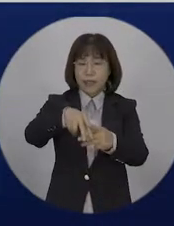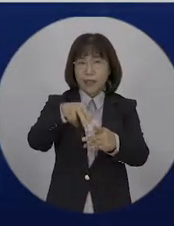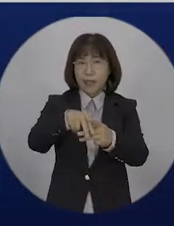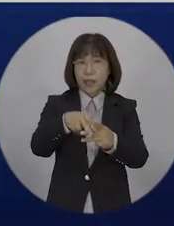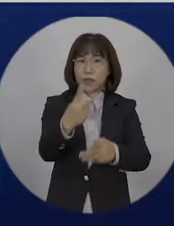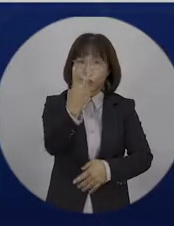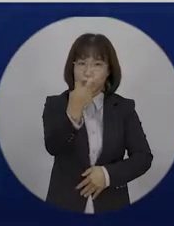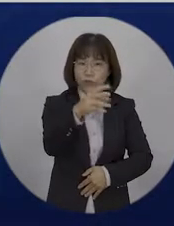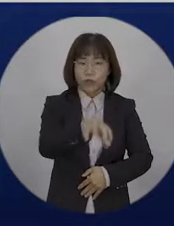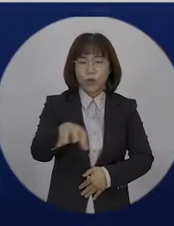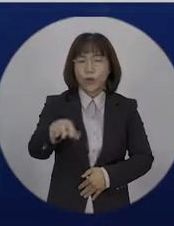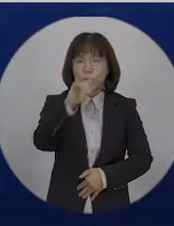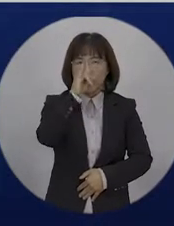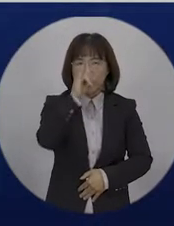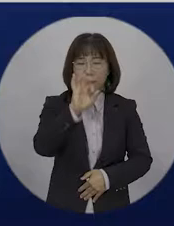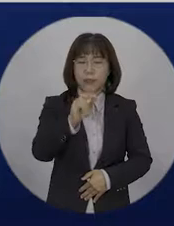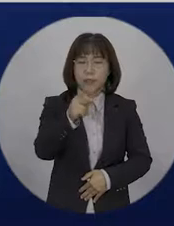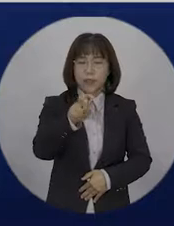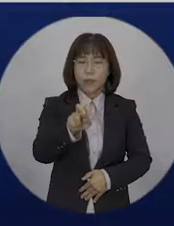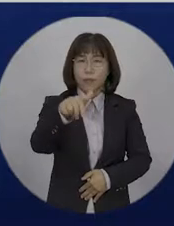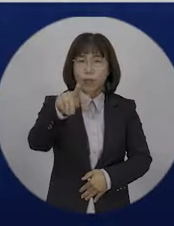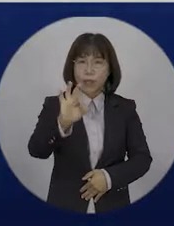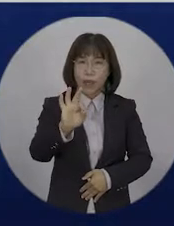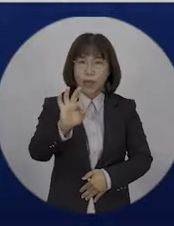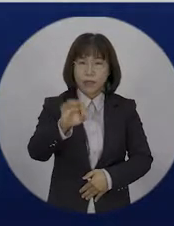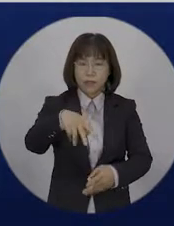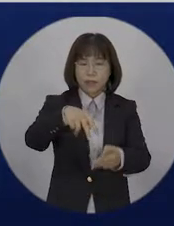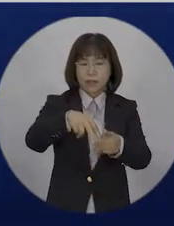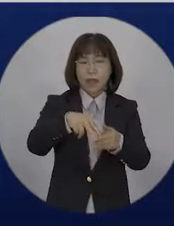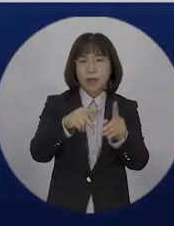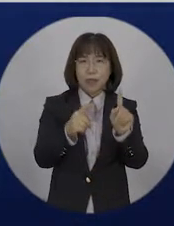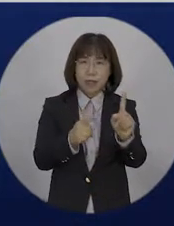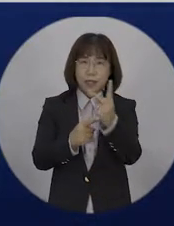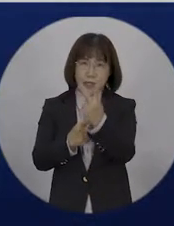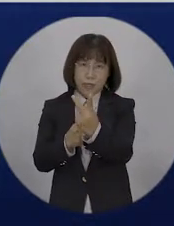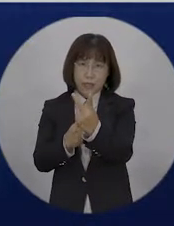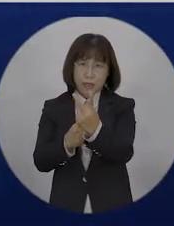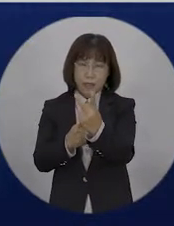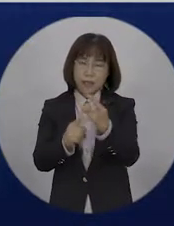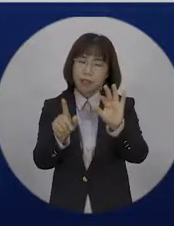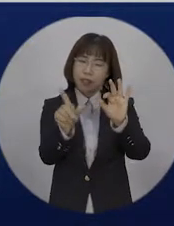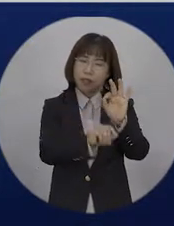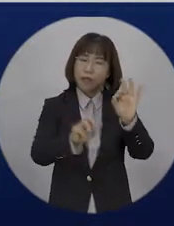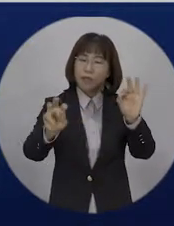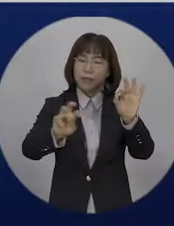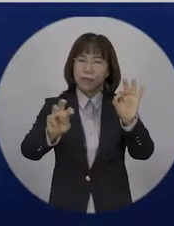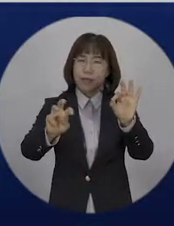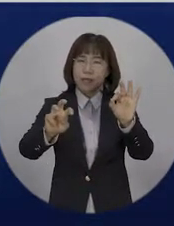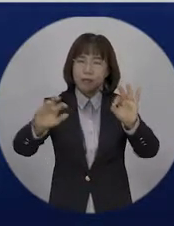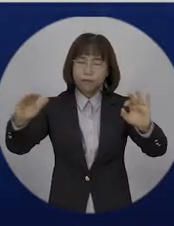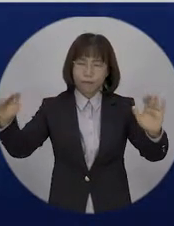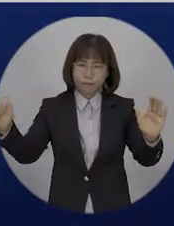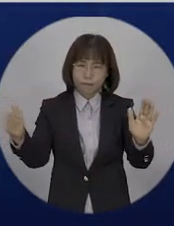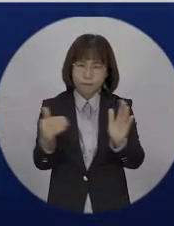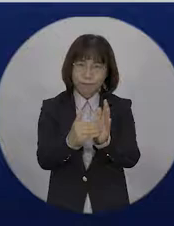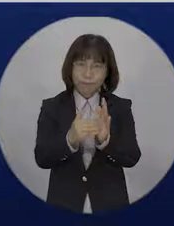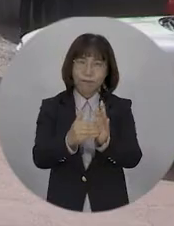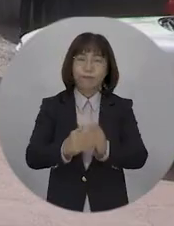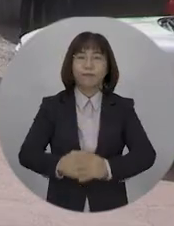왔는데요. 영광초등학교에 마련돼 있는 제1, 2센터의 운영을 10월 30일을 마지막으로